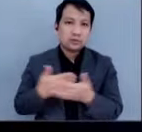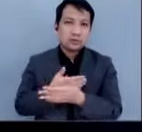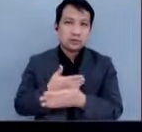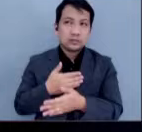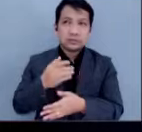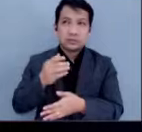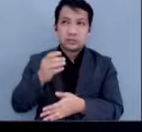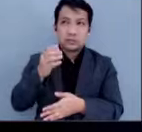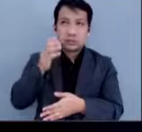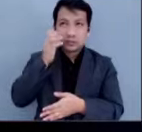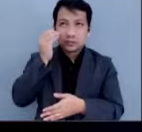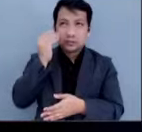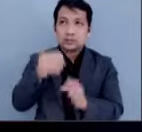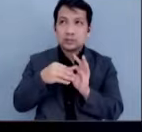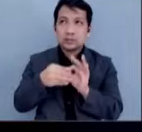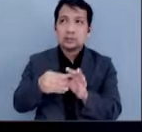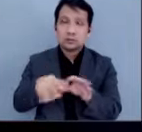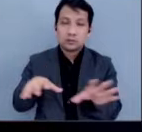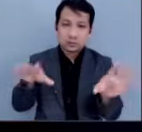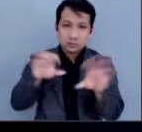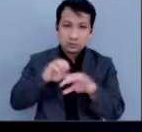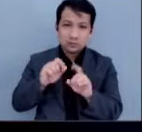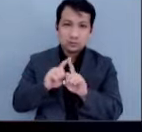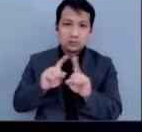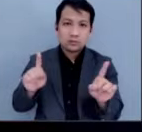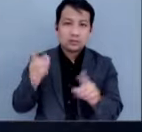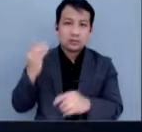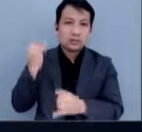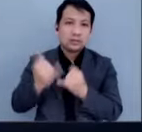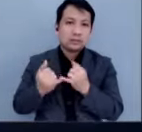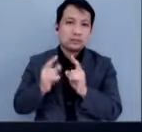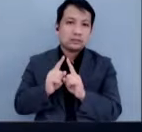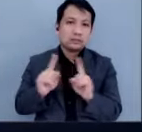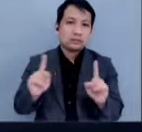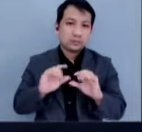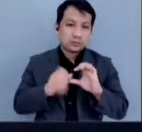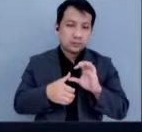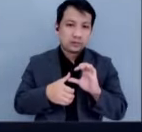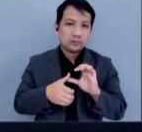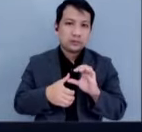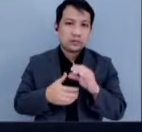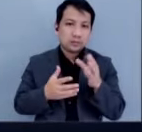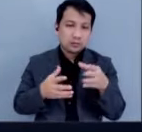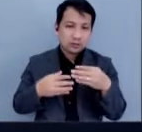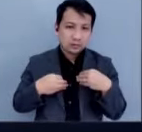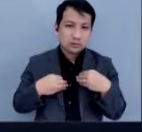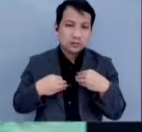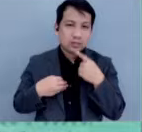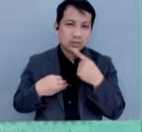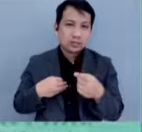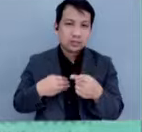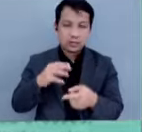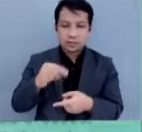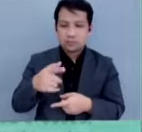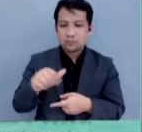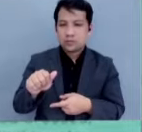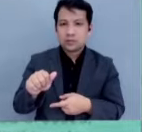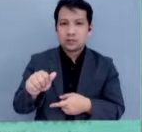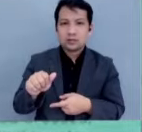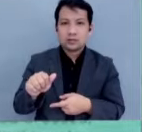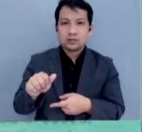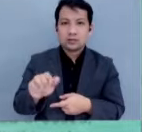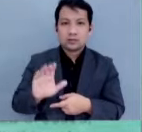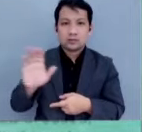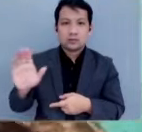Bernardo matapos silang maghiwalay last year ni Daniel Padilla. Yan ang inamin niya sa panayam ng Mega Magazine kung saan siya ang